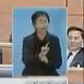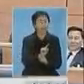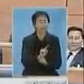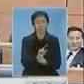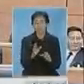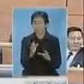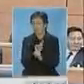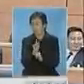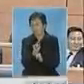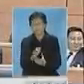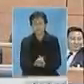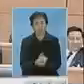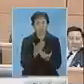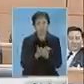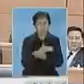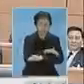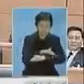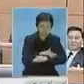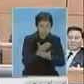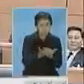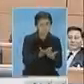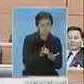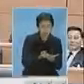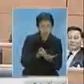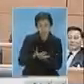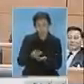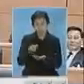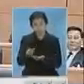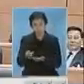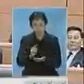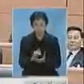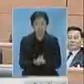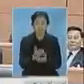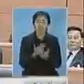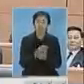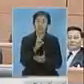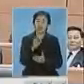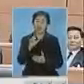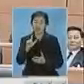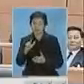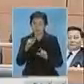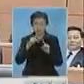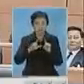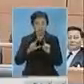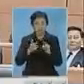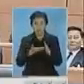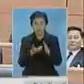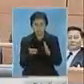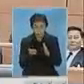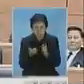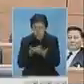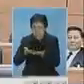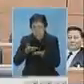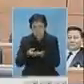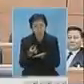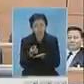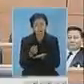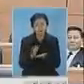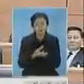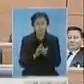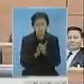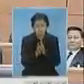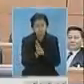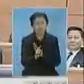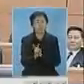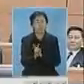ล่ะครับบัญชีรับจ่ายไหนล่ะฮะที่หนังสือพิมพ์ลงว่าเป็นร้อยล้านพันล้านที่เบิกไปประเทศไทยมีอะไรปฏิรูปมี